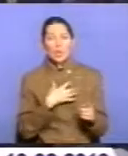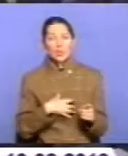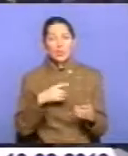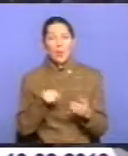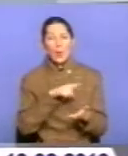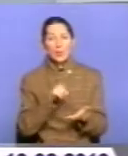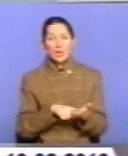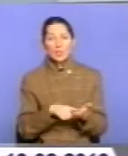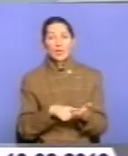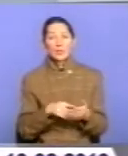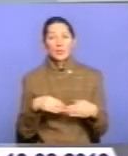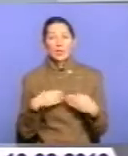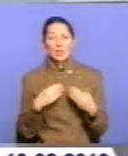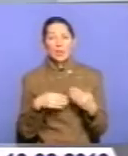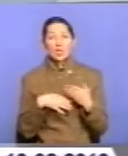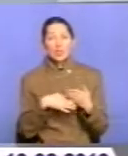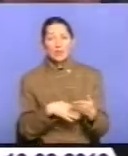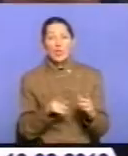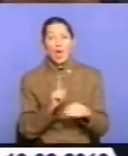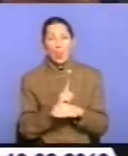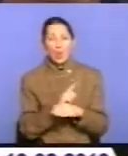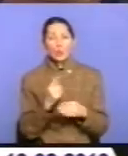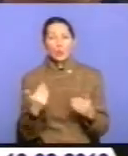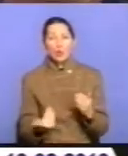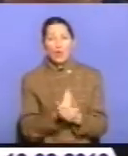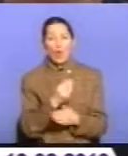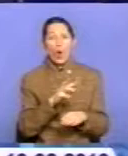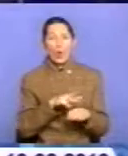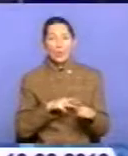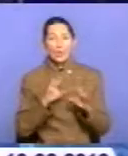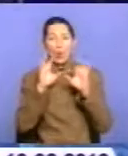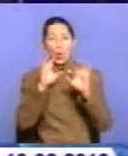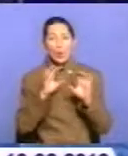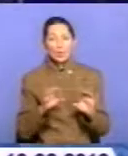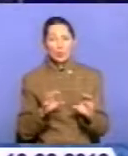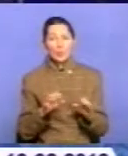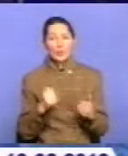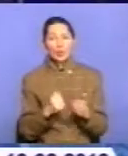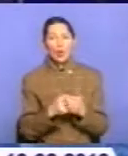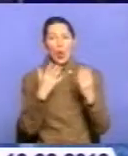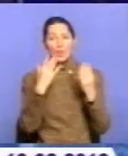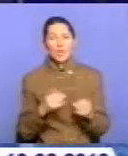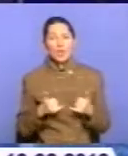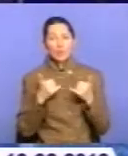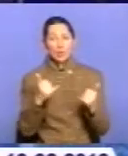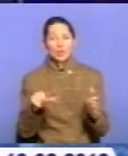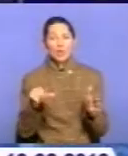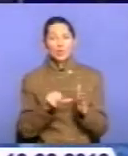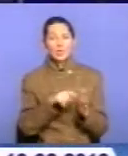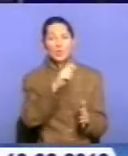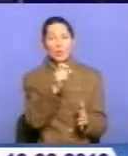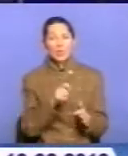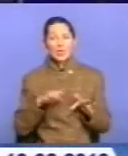застосування норм нового кримінально-процесуального кодексу. До дня вшанування учасників бойових дій